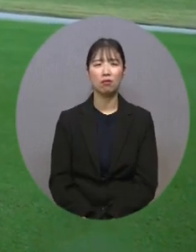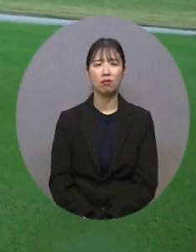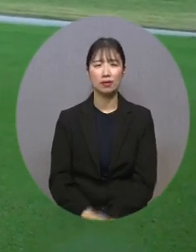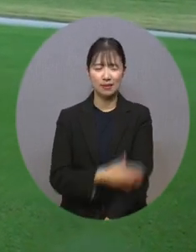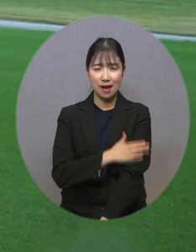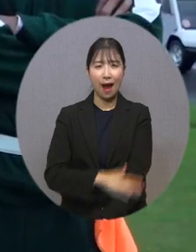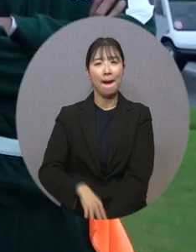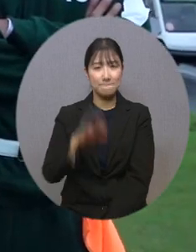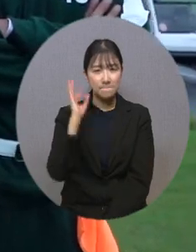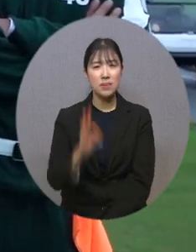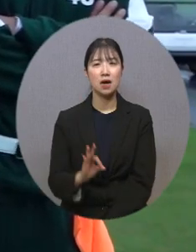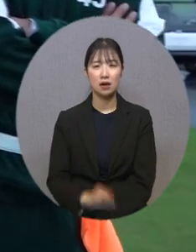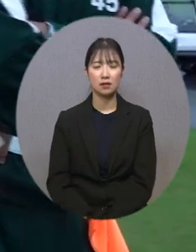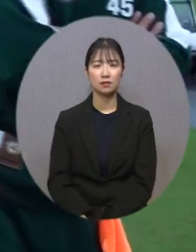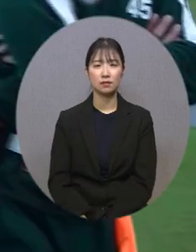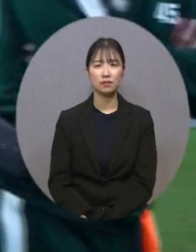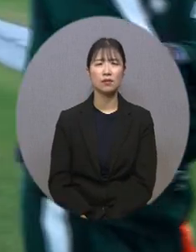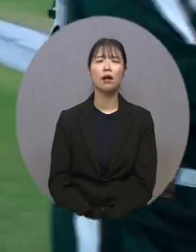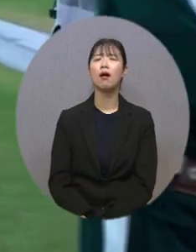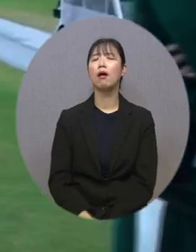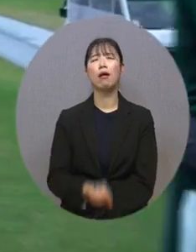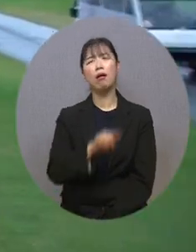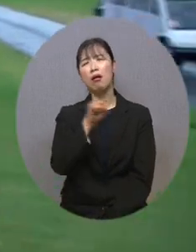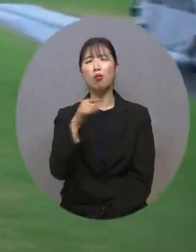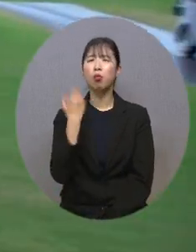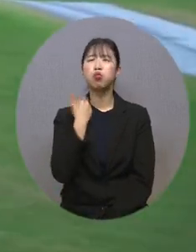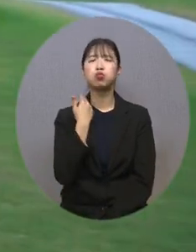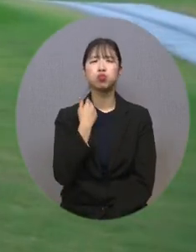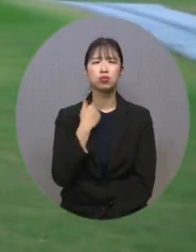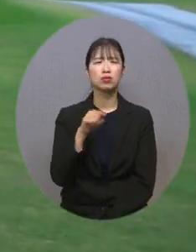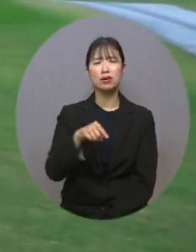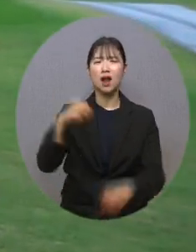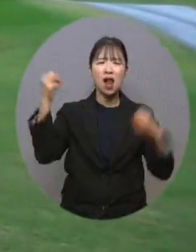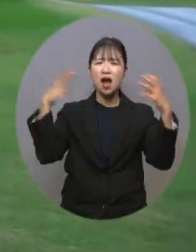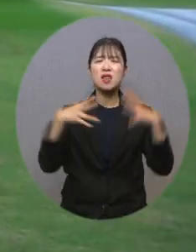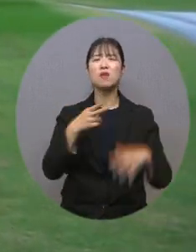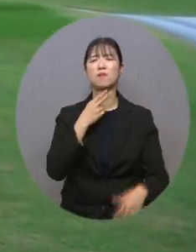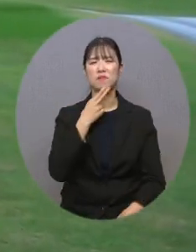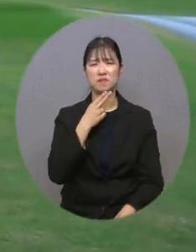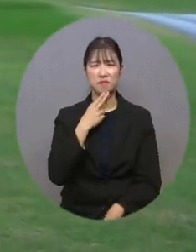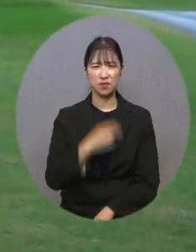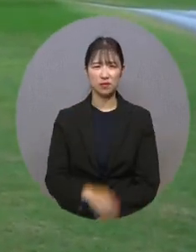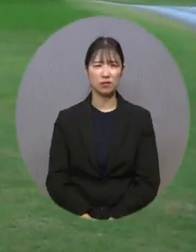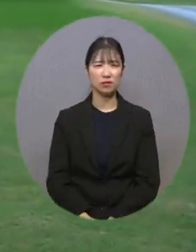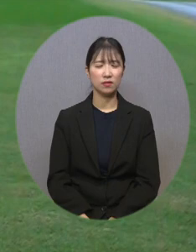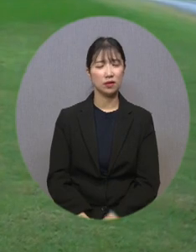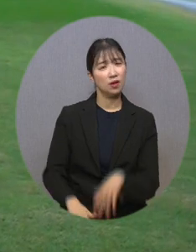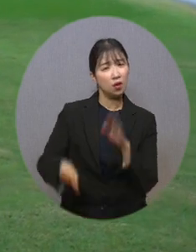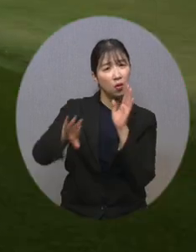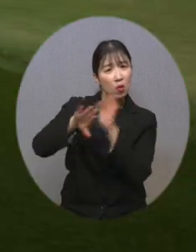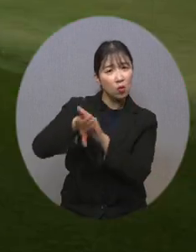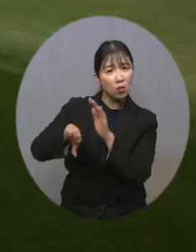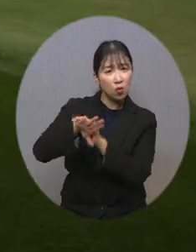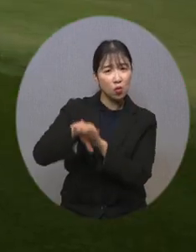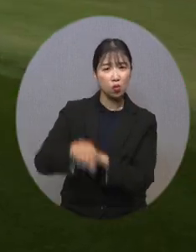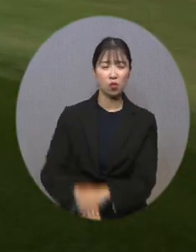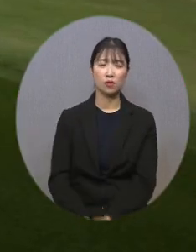돼. 어? 공 진짜 안 보여. 오른쪽. 왜냐면 여기 라이트가 없어. 다 봤어요. 오른쪽. 하늘에 몽골인의 눈이다.